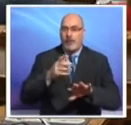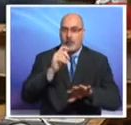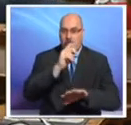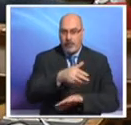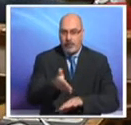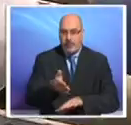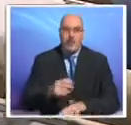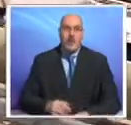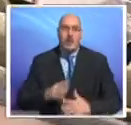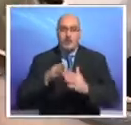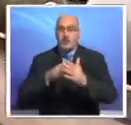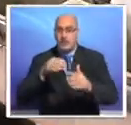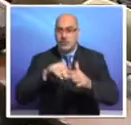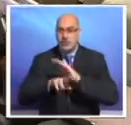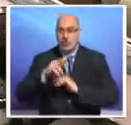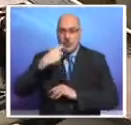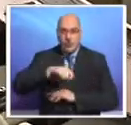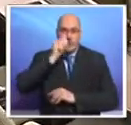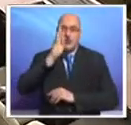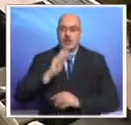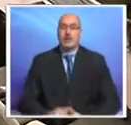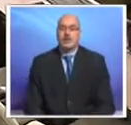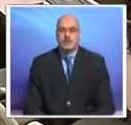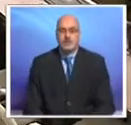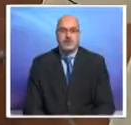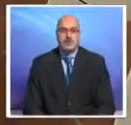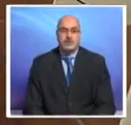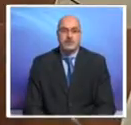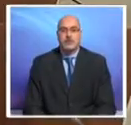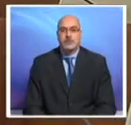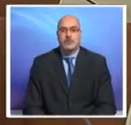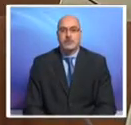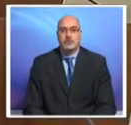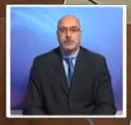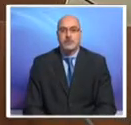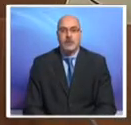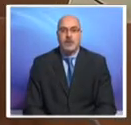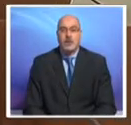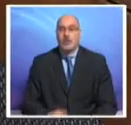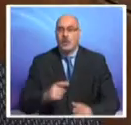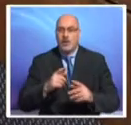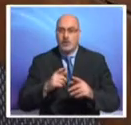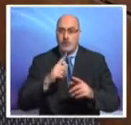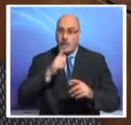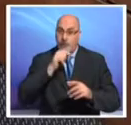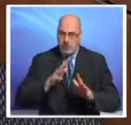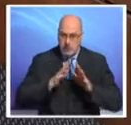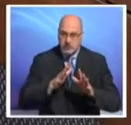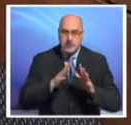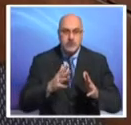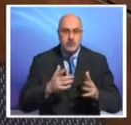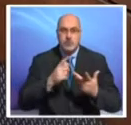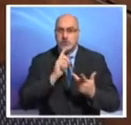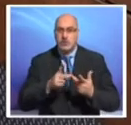هادفة بقيادة رئيس الجمهورية السيد عبد العزيز بوتفليقة لإشراك عنصر المرأة في صنع